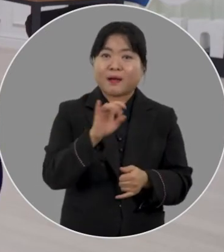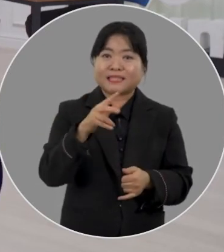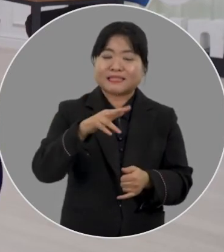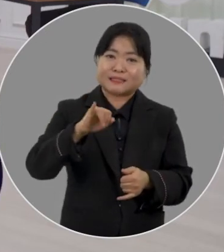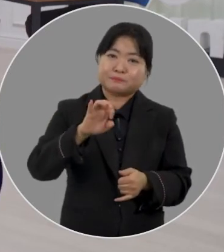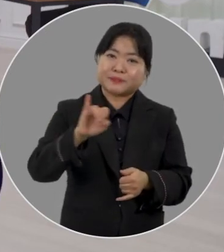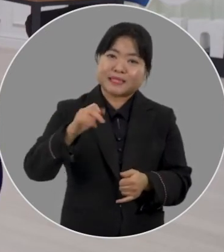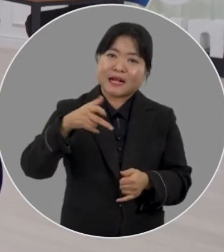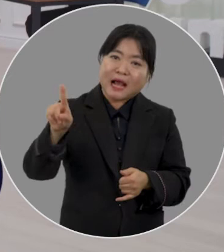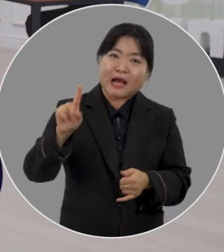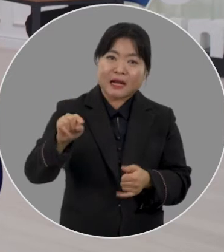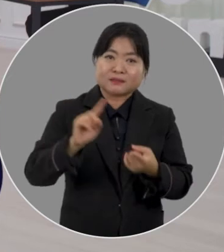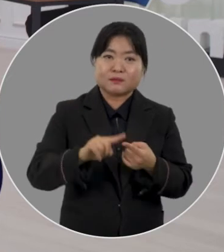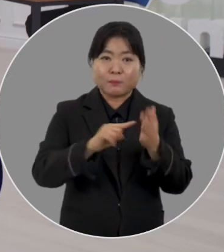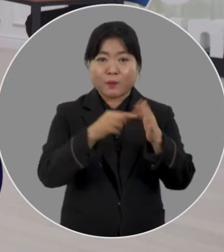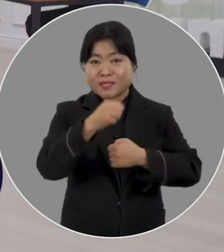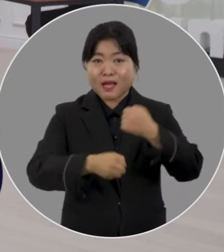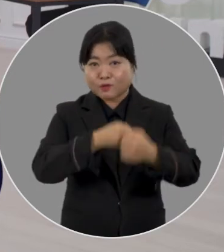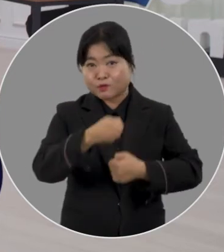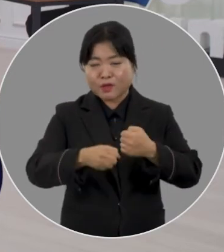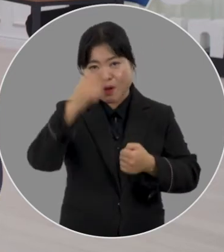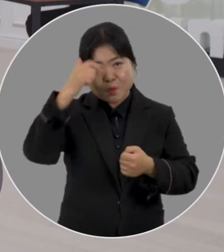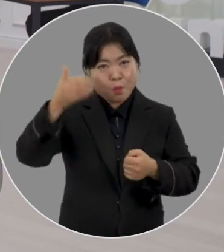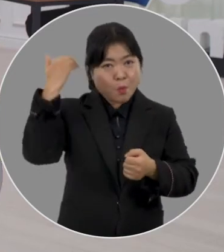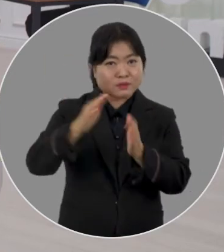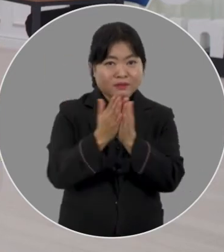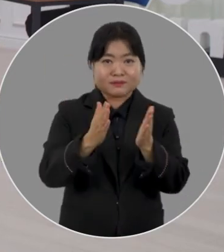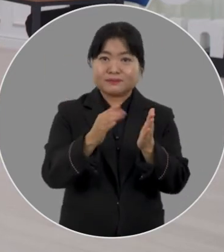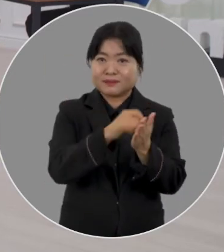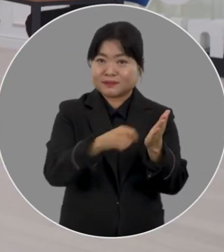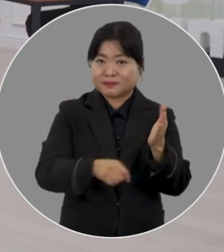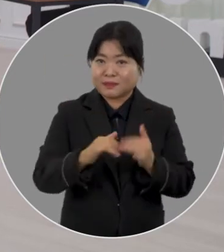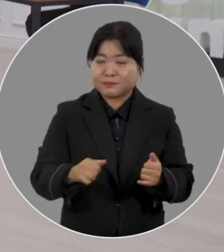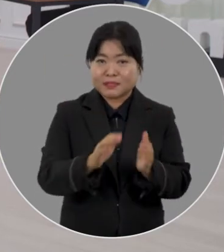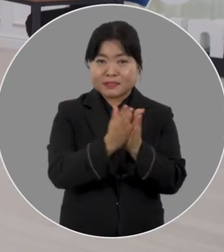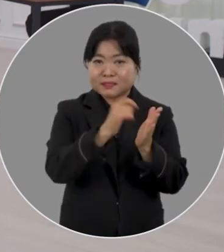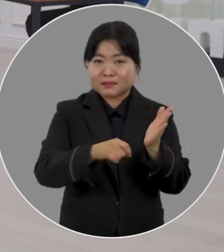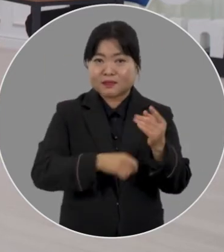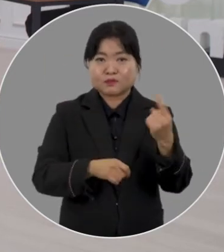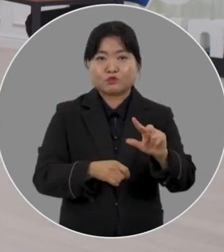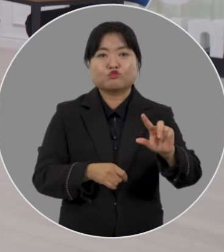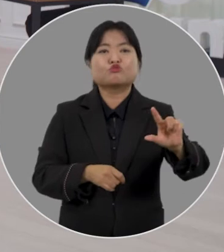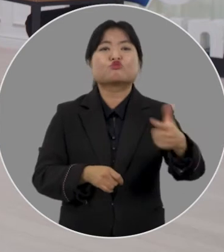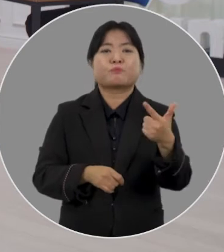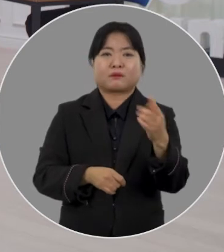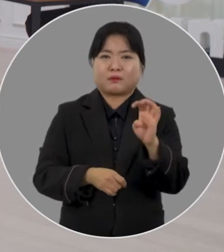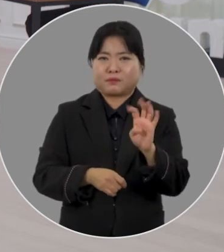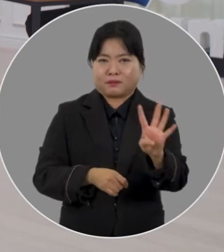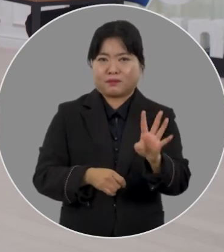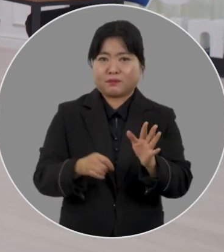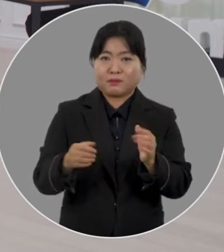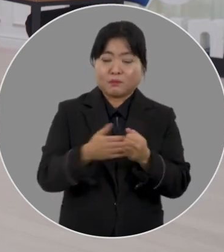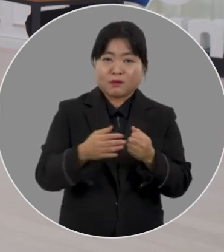아레오파치티카라는 되게 그 표현의 자유에 있어서 되게 고전 책을 쓴 분인데 이분이 이 책을 쓴 게 1644년이에요. 그래서